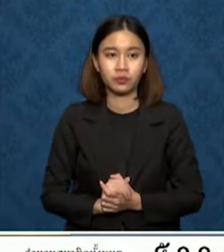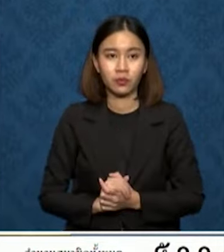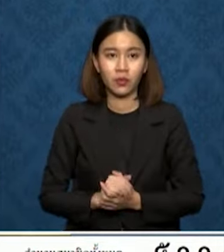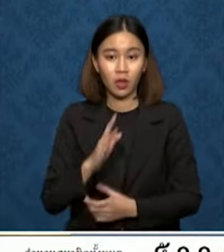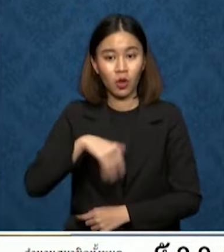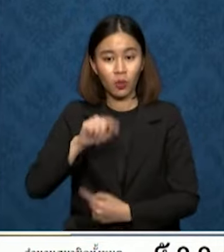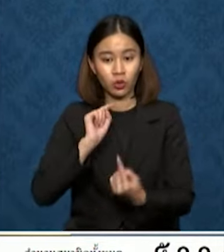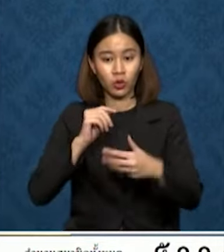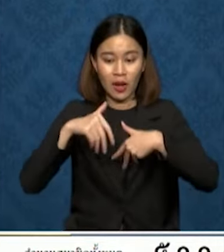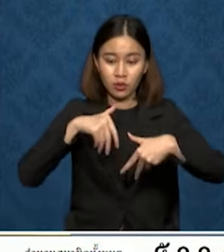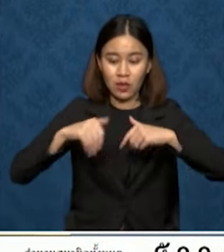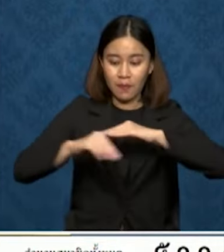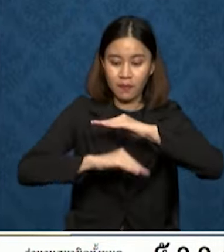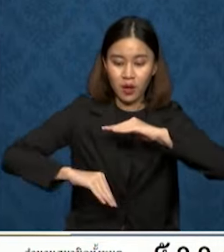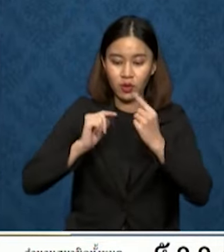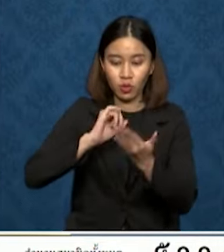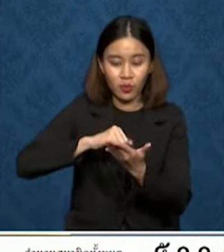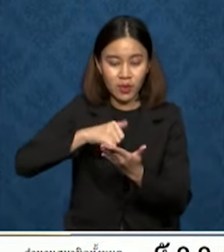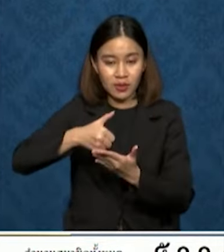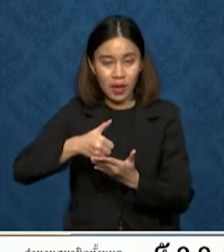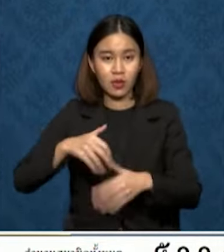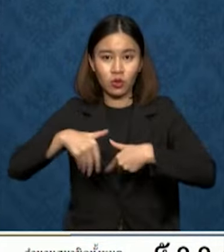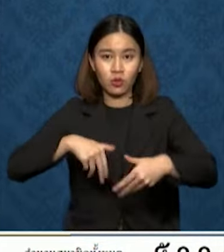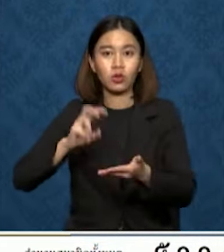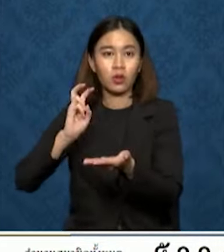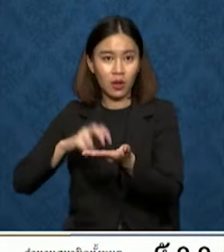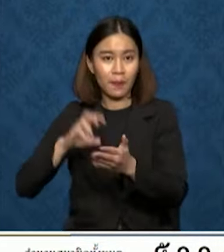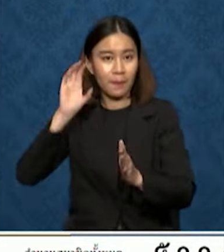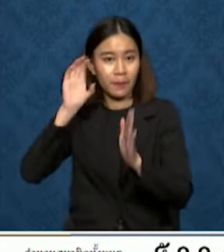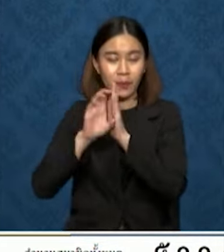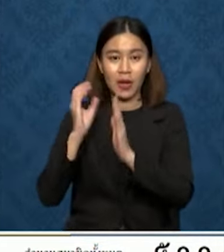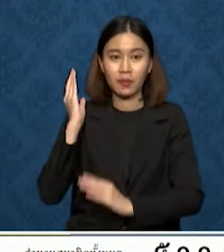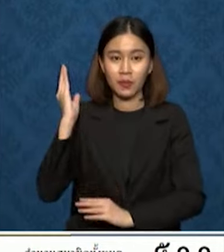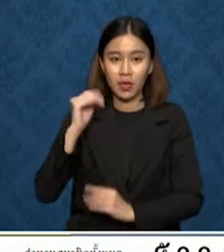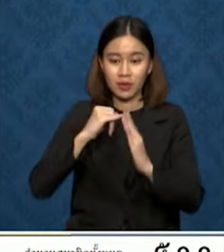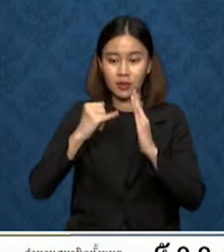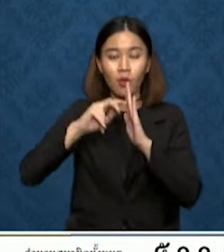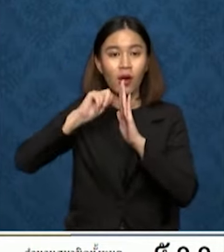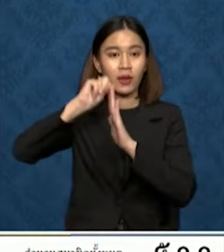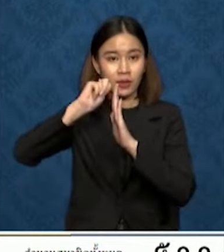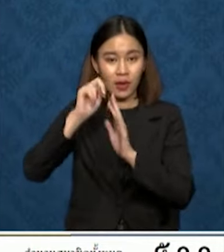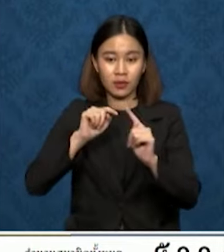ที่เราเรีกวาชุมชนเป็หาในการมับดหชุชนลำลัเหมอนภพนี้ครับภาพนี้ที่จหวดน้าน